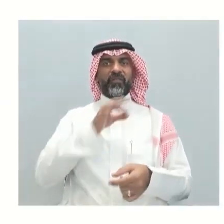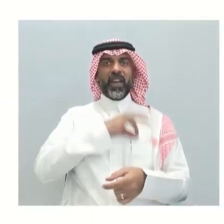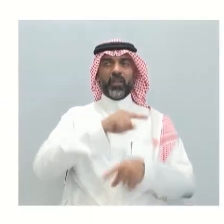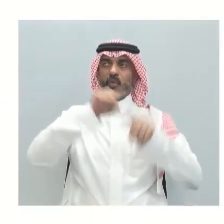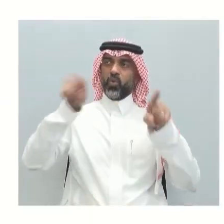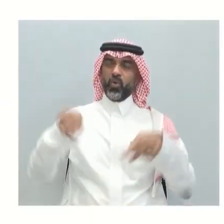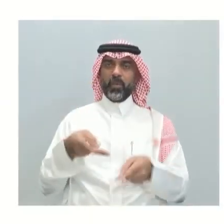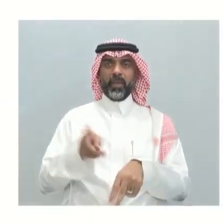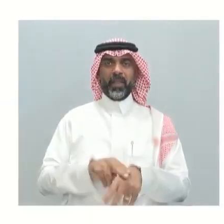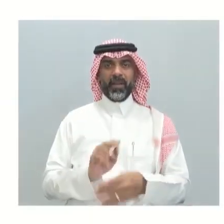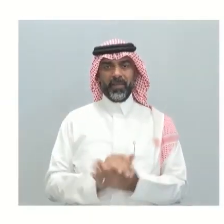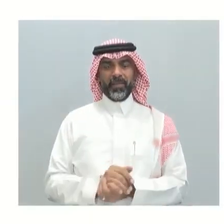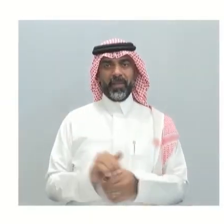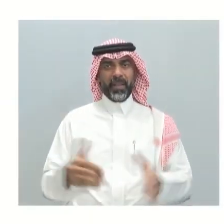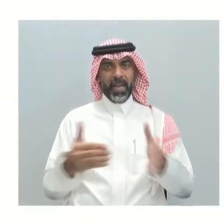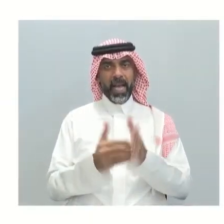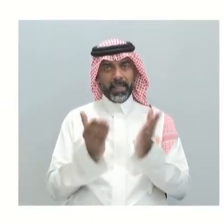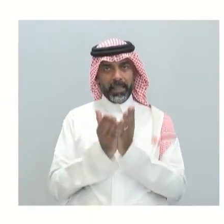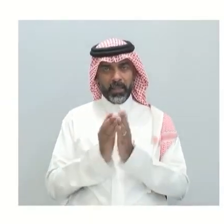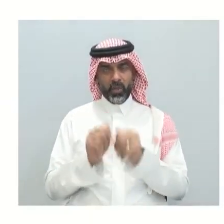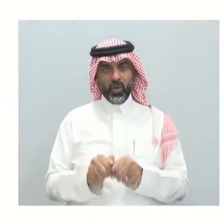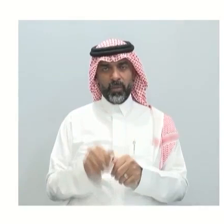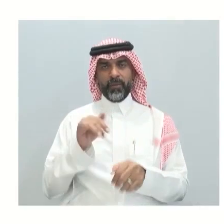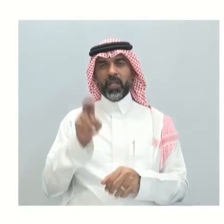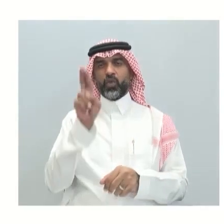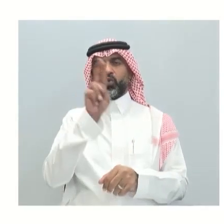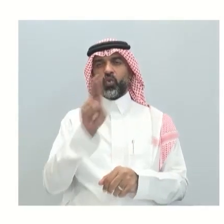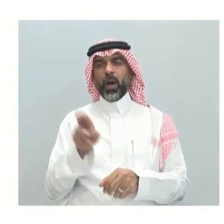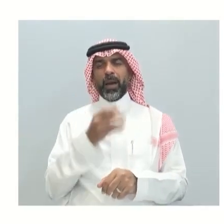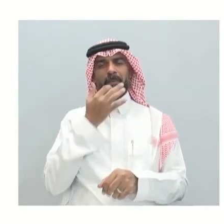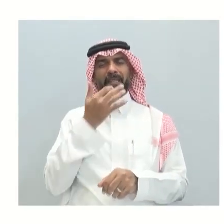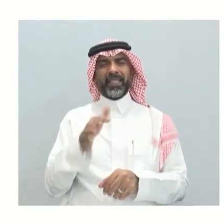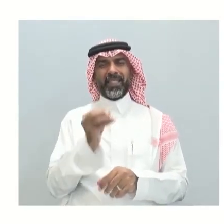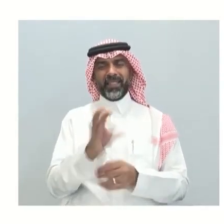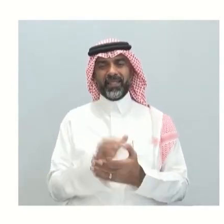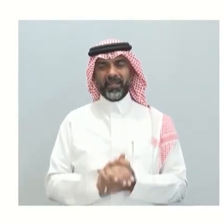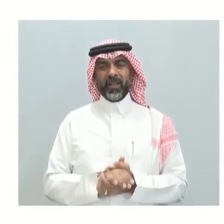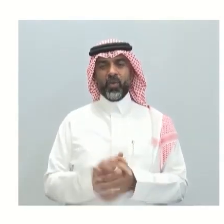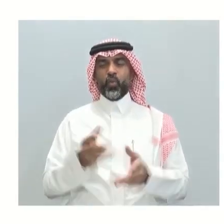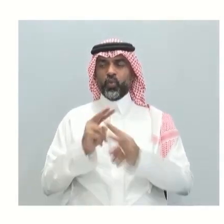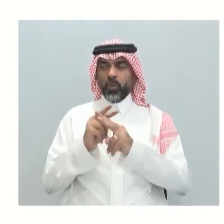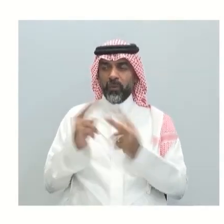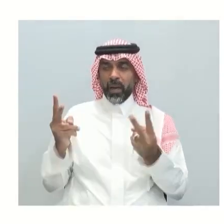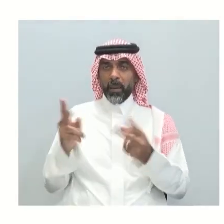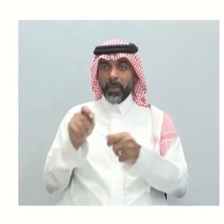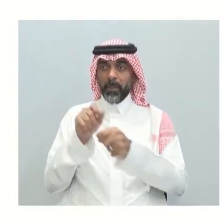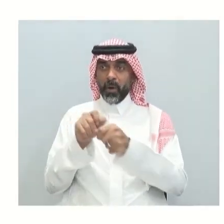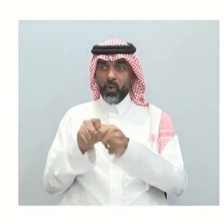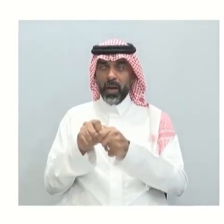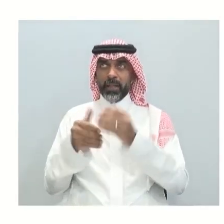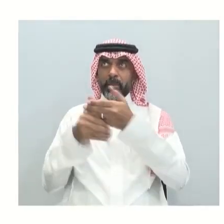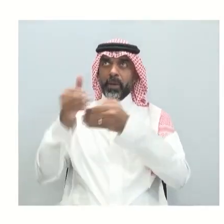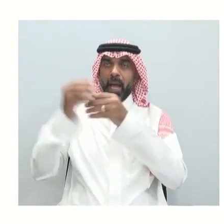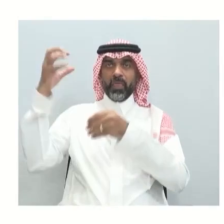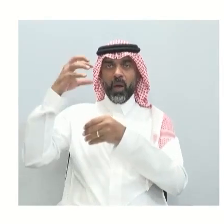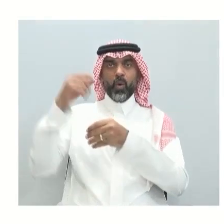اخرى في نهايه الدرس لدينا سؤال بسيط في سؤالنا الاول ما الفرق بين بين مخلوقات البناء الضوئي